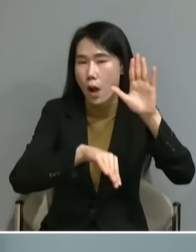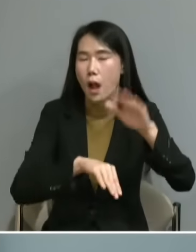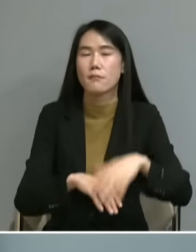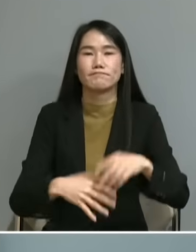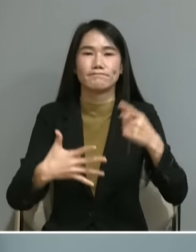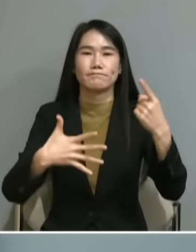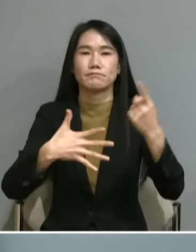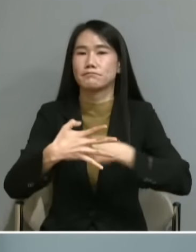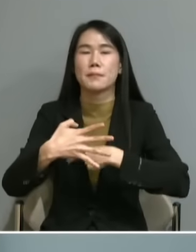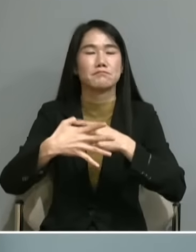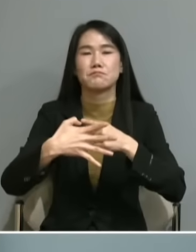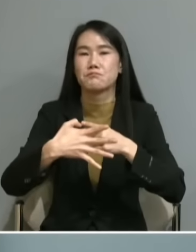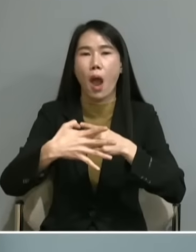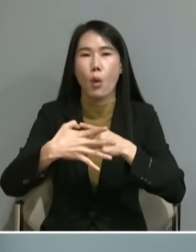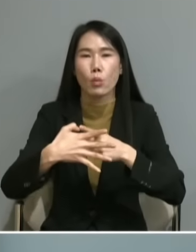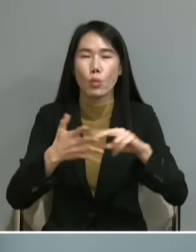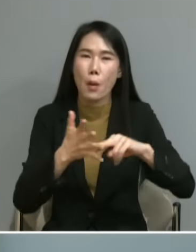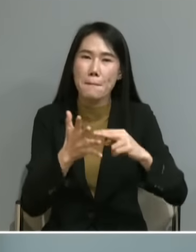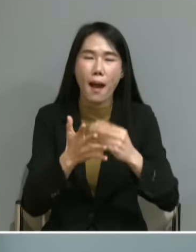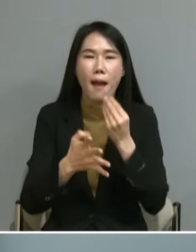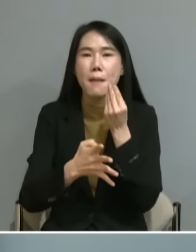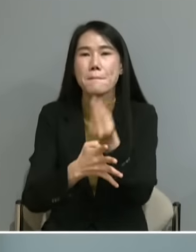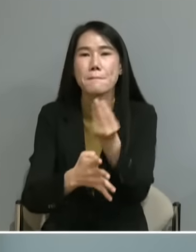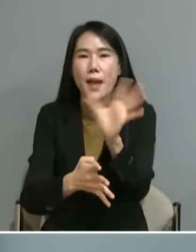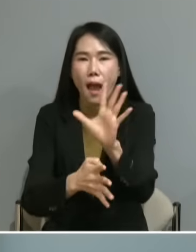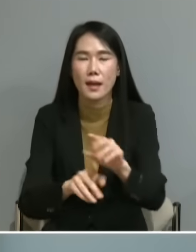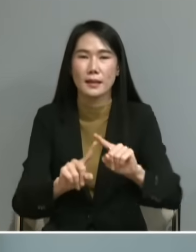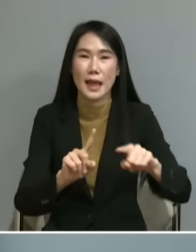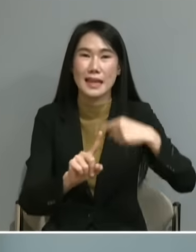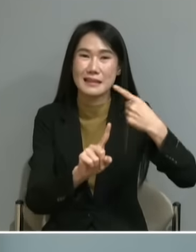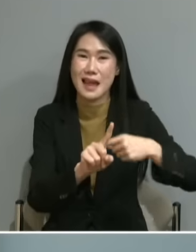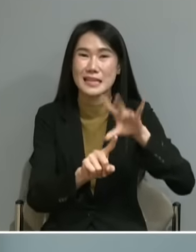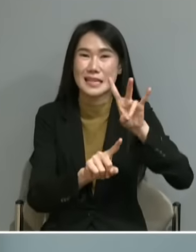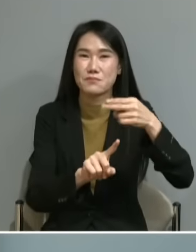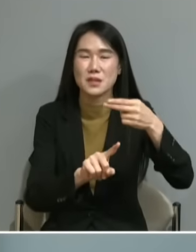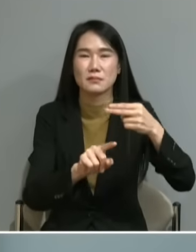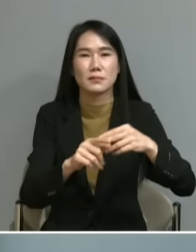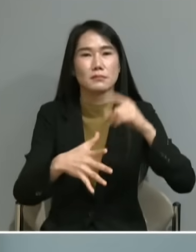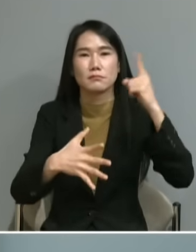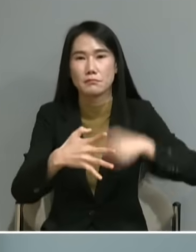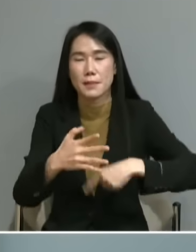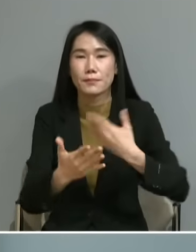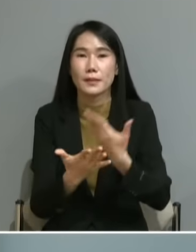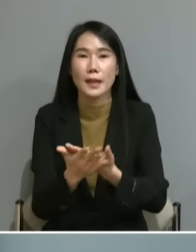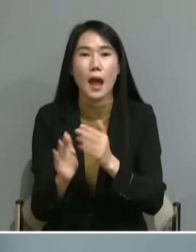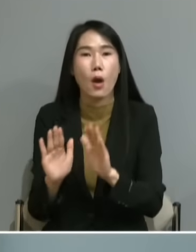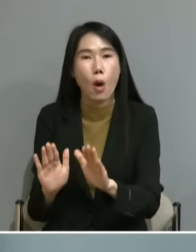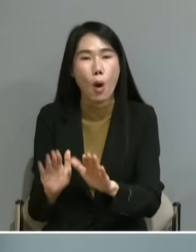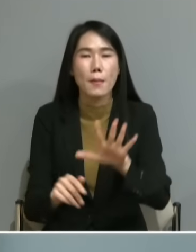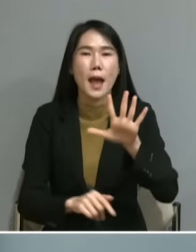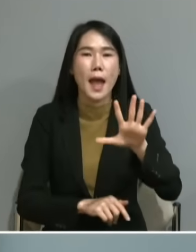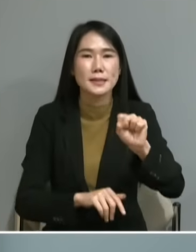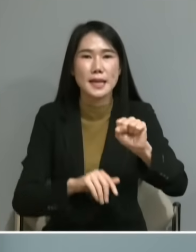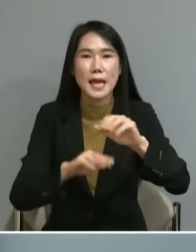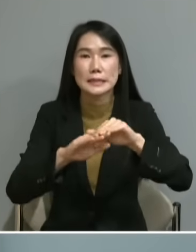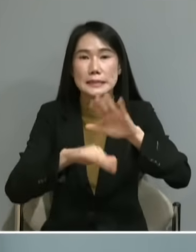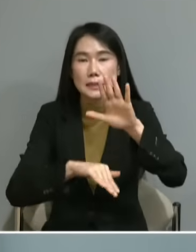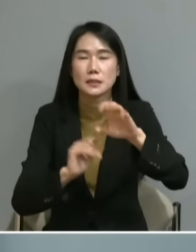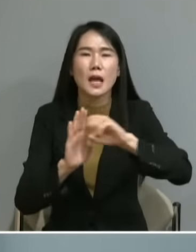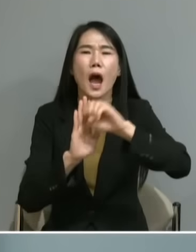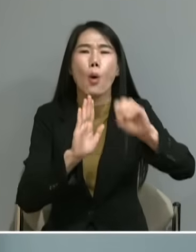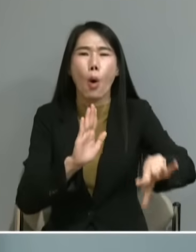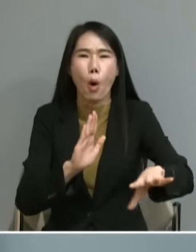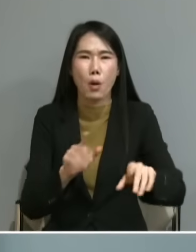ดคนที่มีรายได้อยู่ในกรอบ 70,000 บาทขึ้นไปมีเงินออมอยู่ในบัญชีราว 500,000 บาทขึ้นไปเนี่ยออกจาก